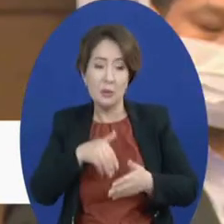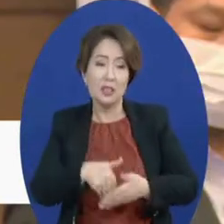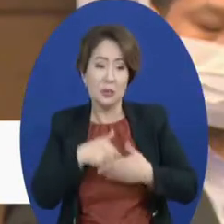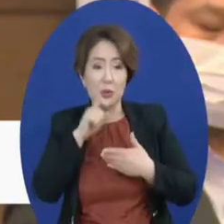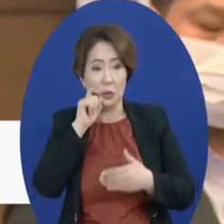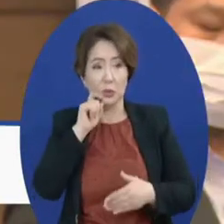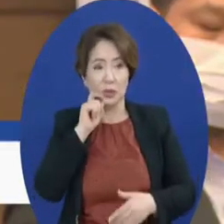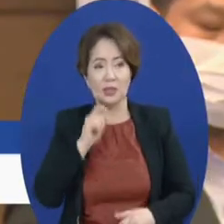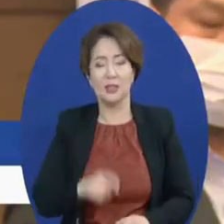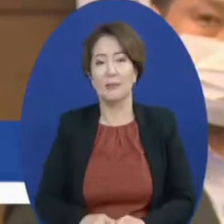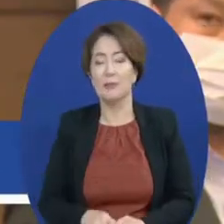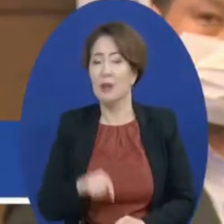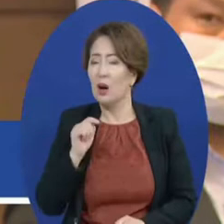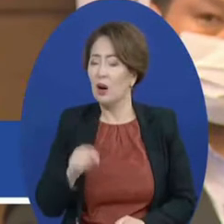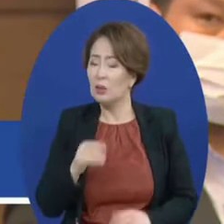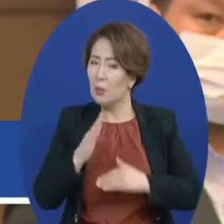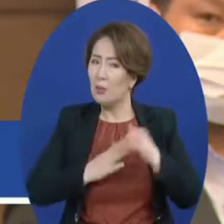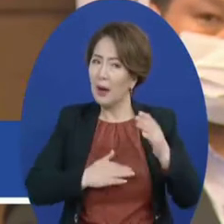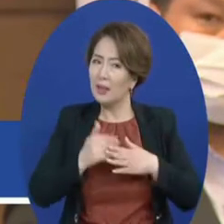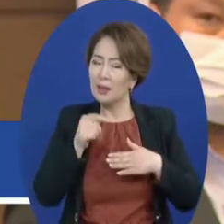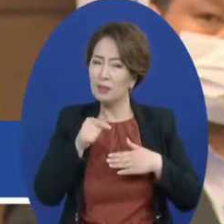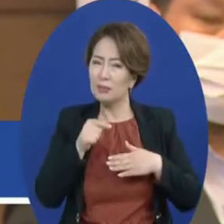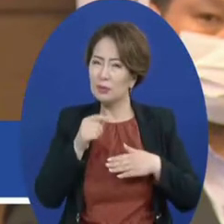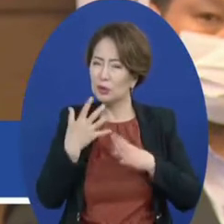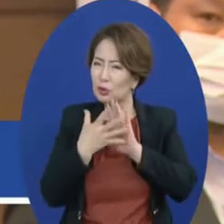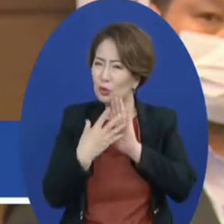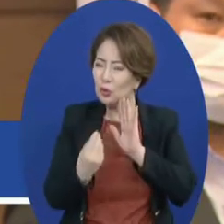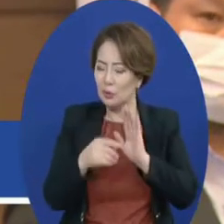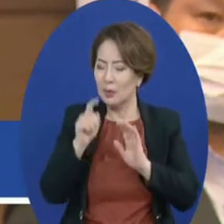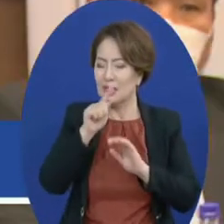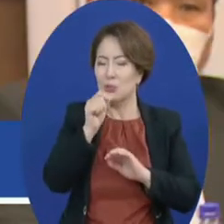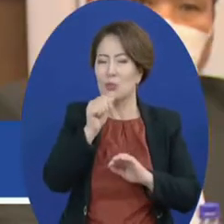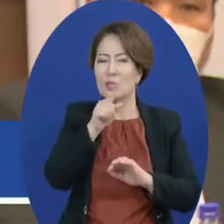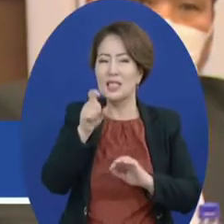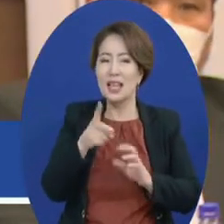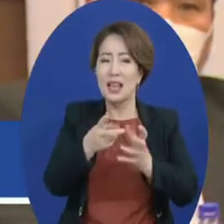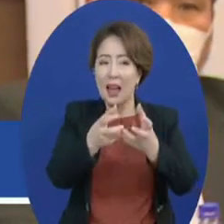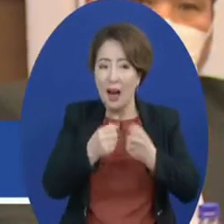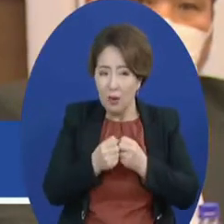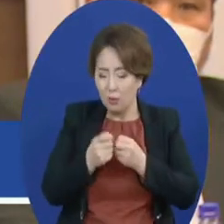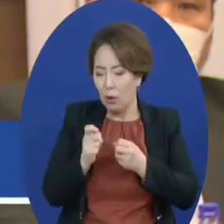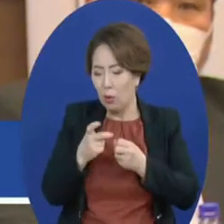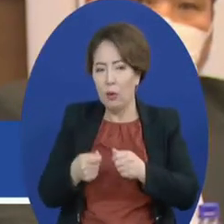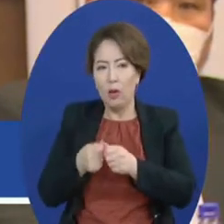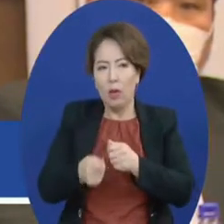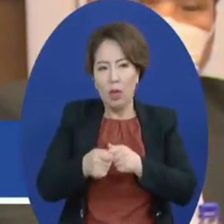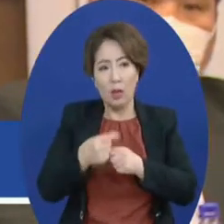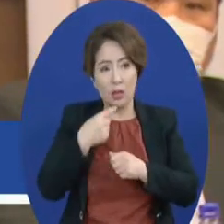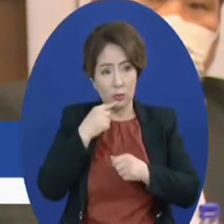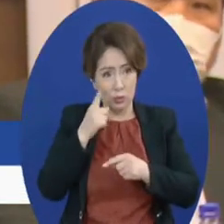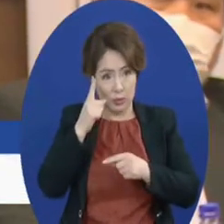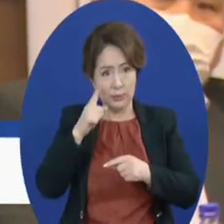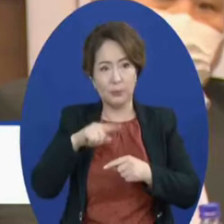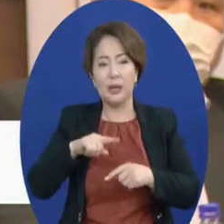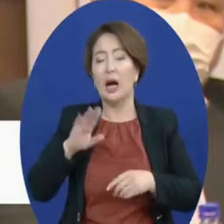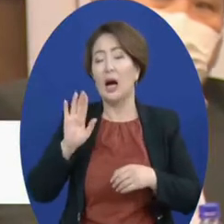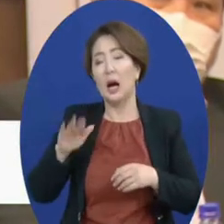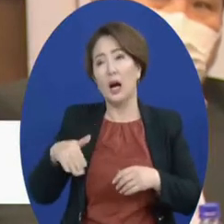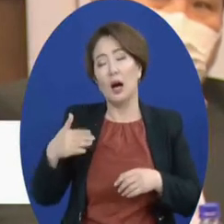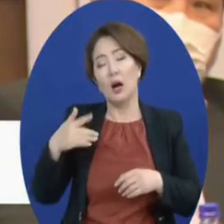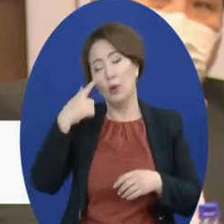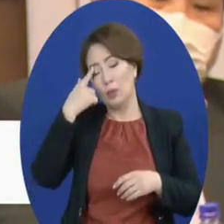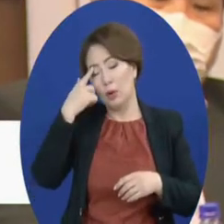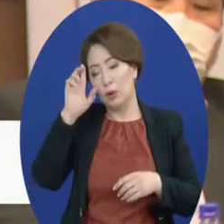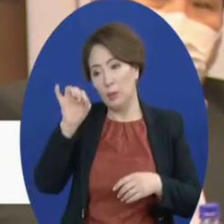Барилгын өртөгт гол нөлөө үзүүлээд байгаа юм аа энэ зээлийн хүү байгаа. Тэгээд сүүлийн